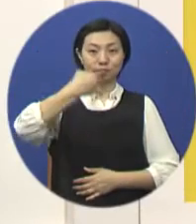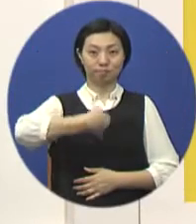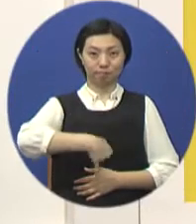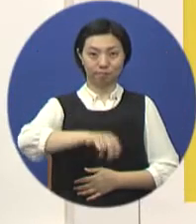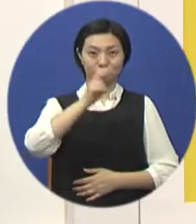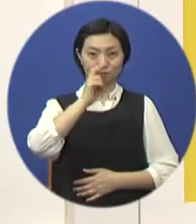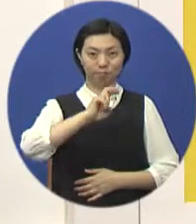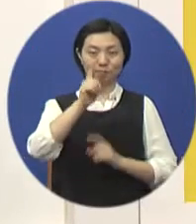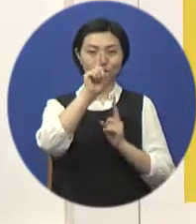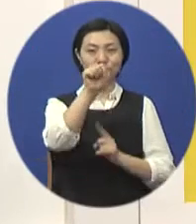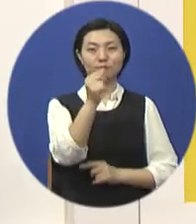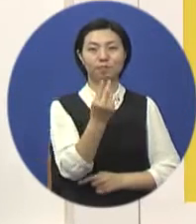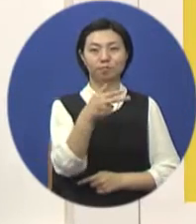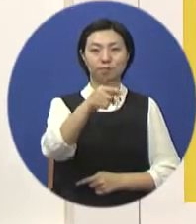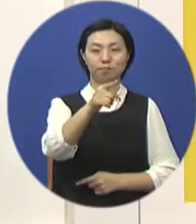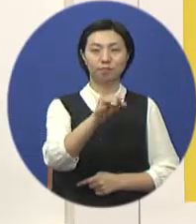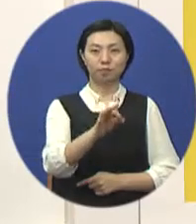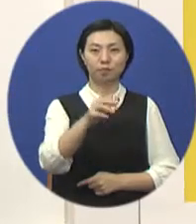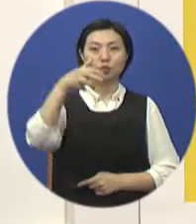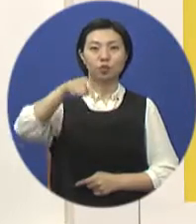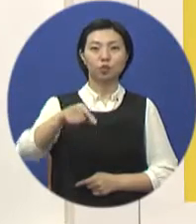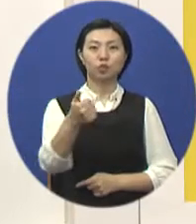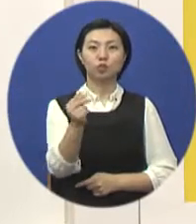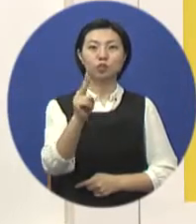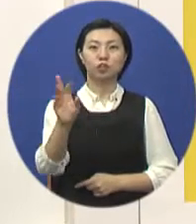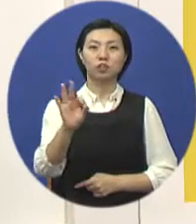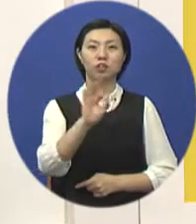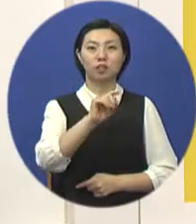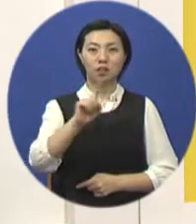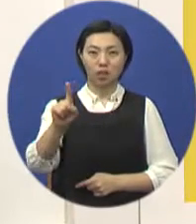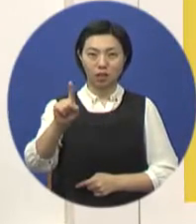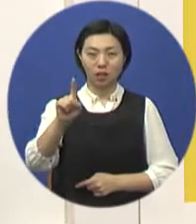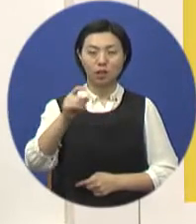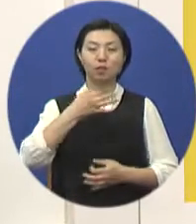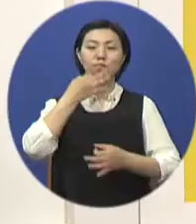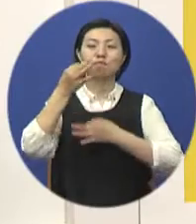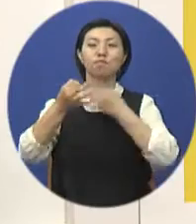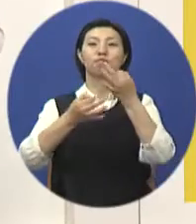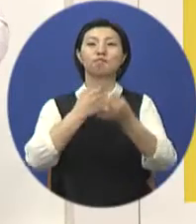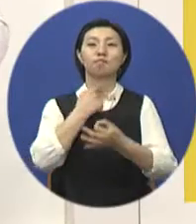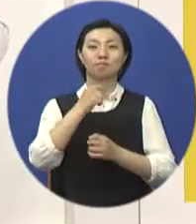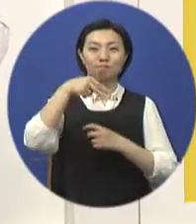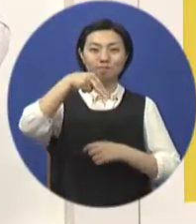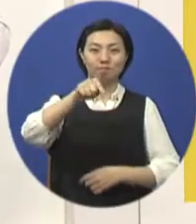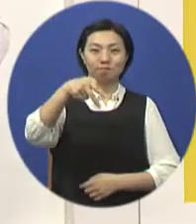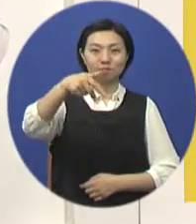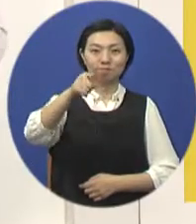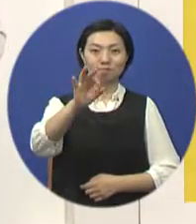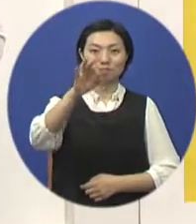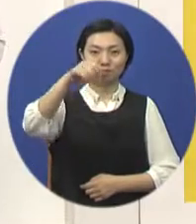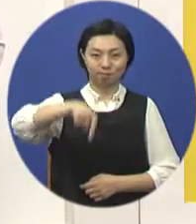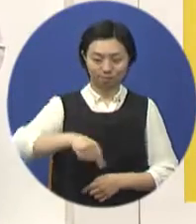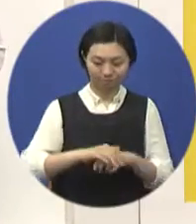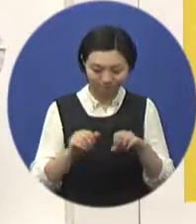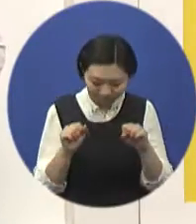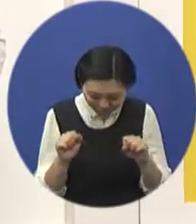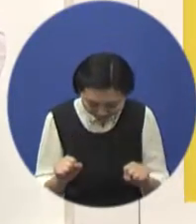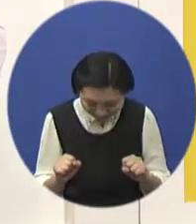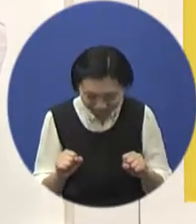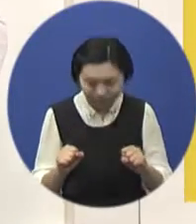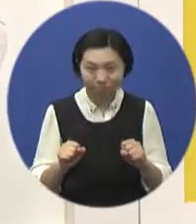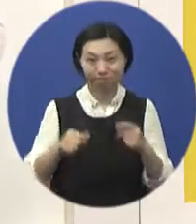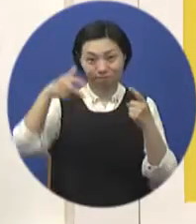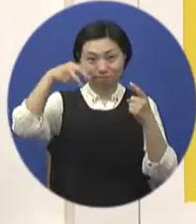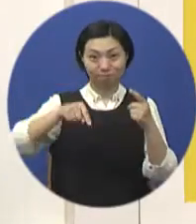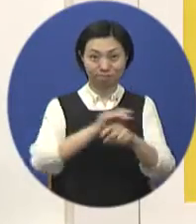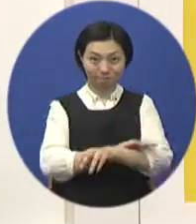딸의 이효정입니다. 춘향아 외쳐 부르는 가수 서경우 인사드립니다. 안녕하세요. 한 주